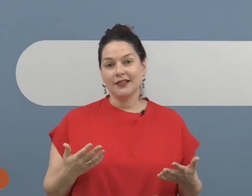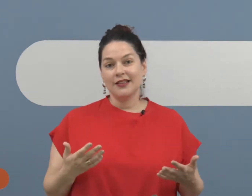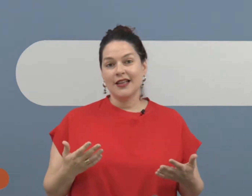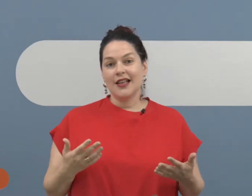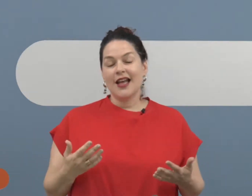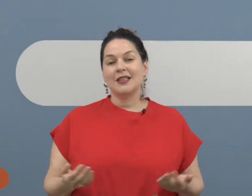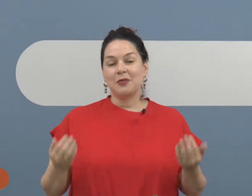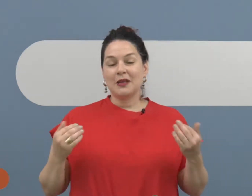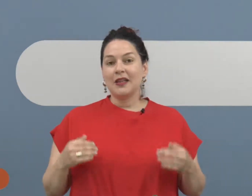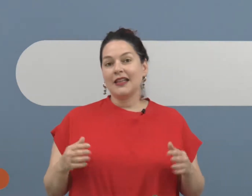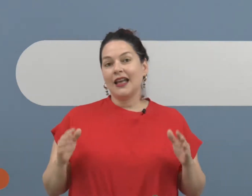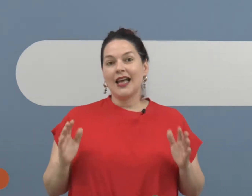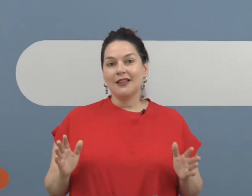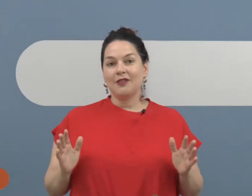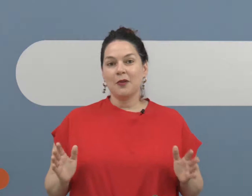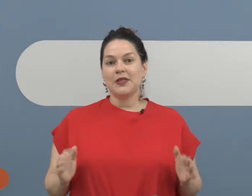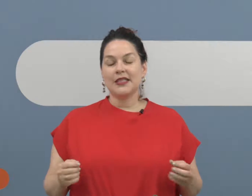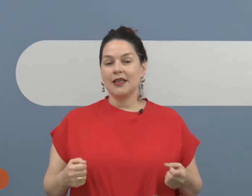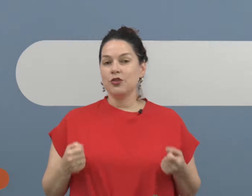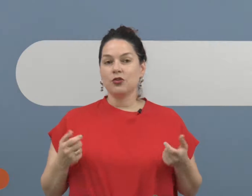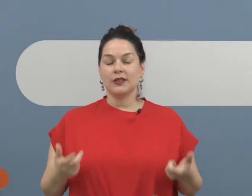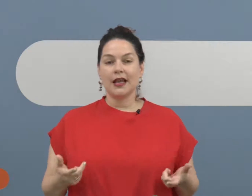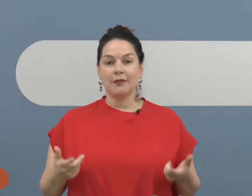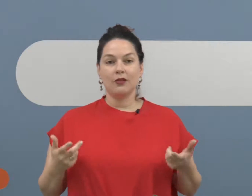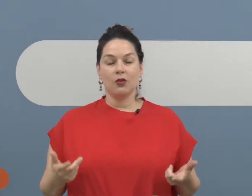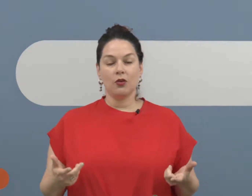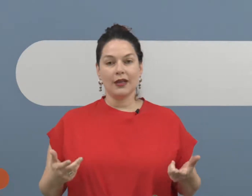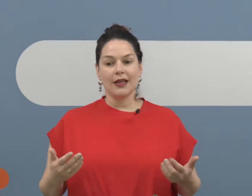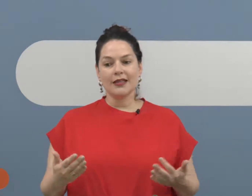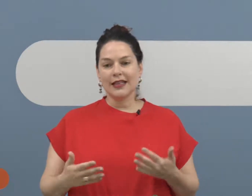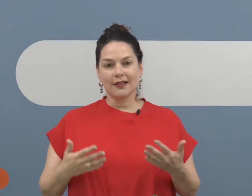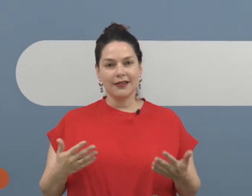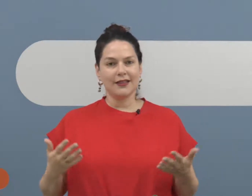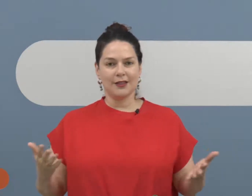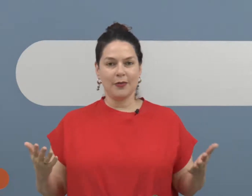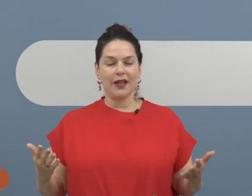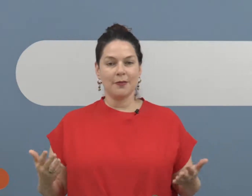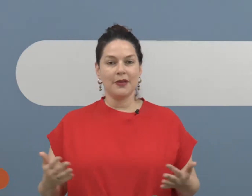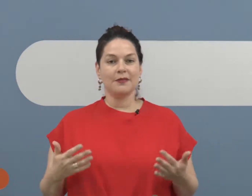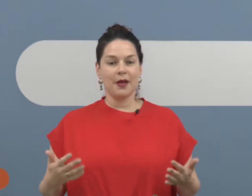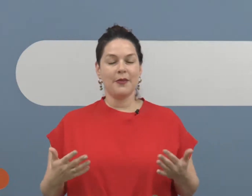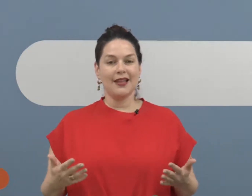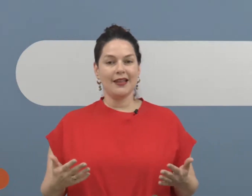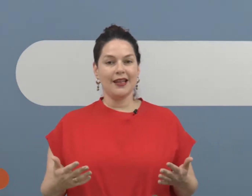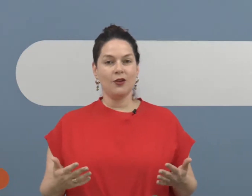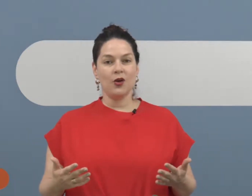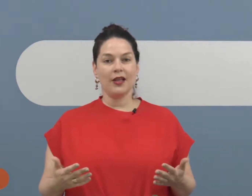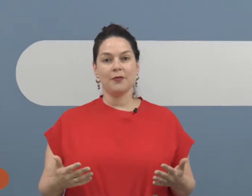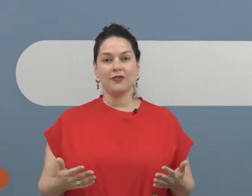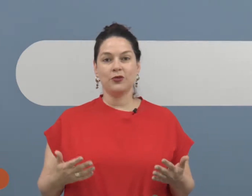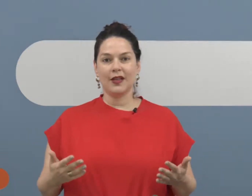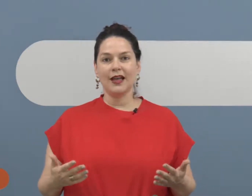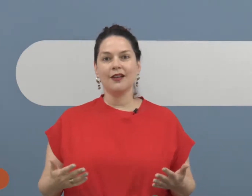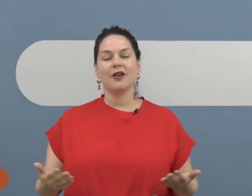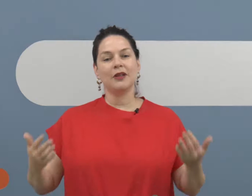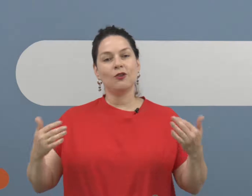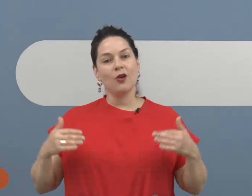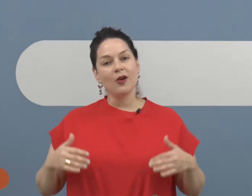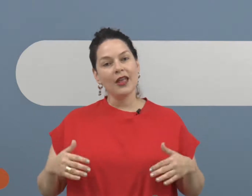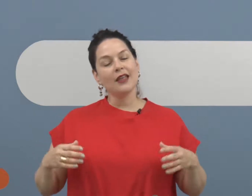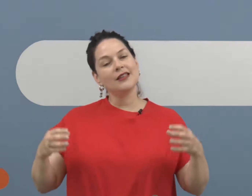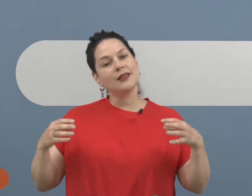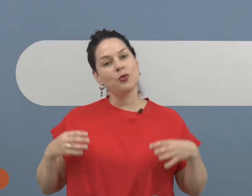עונות שנה? אז באמת, אחד הדברים הבסיסיים שעושה המיתולוגיה, זה לתת הסבר, המדע עדיין לא היה